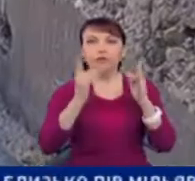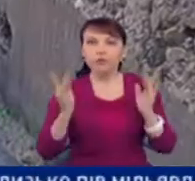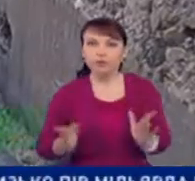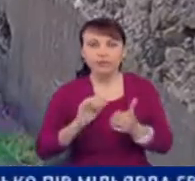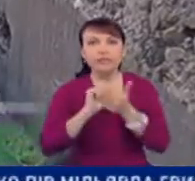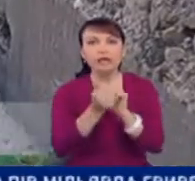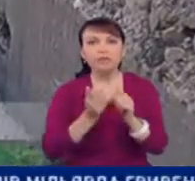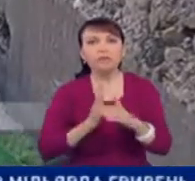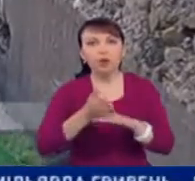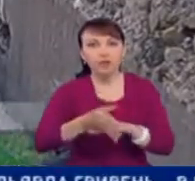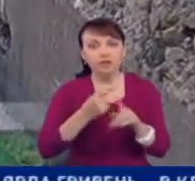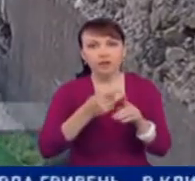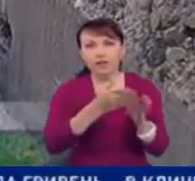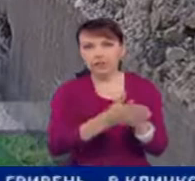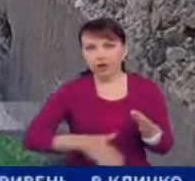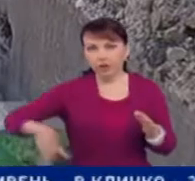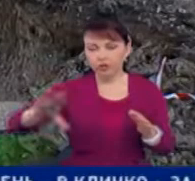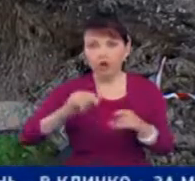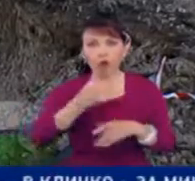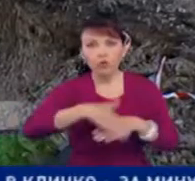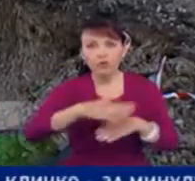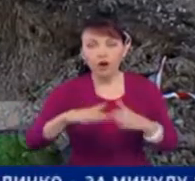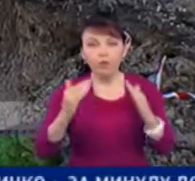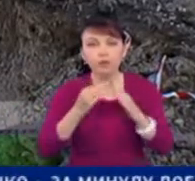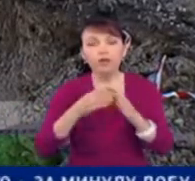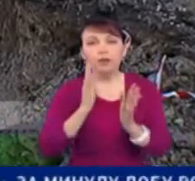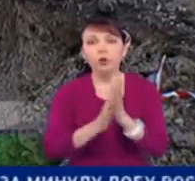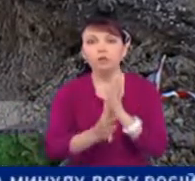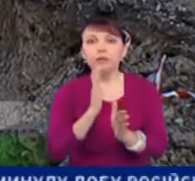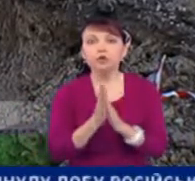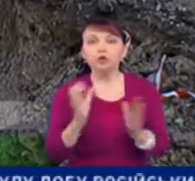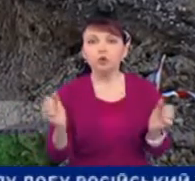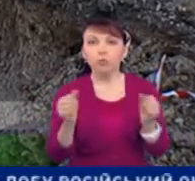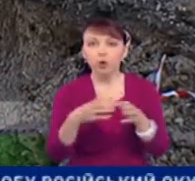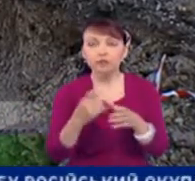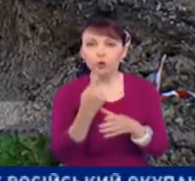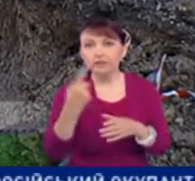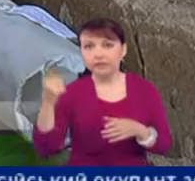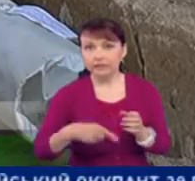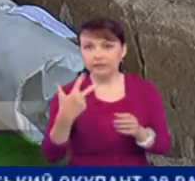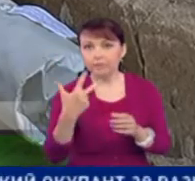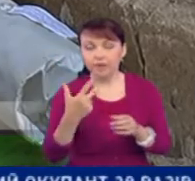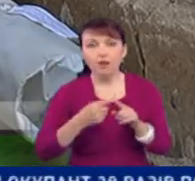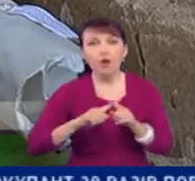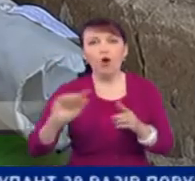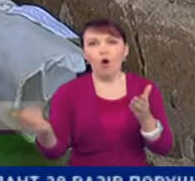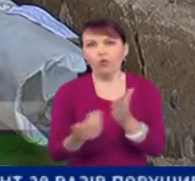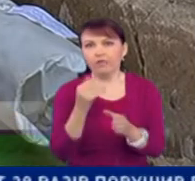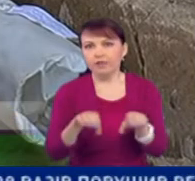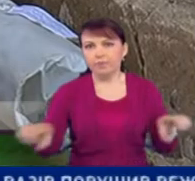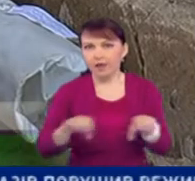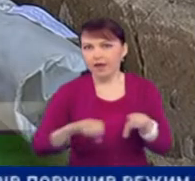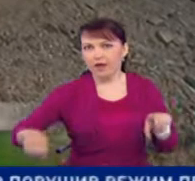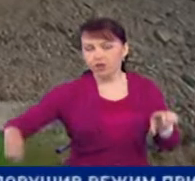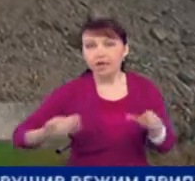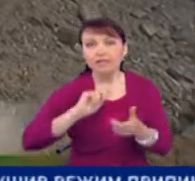замість проїздів – траншеї. У дворах будинків на проспекті Соборності 1-3-5 розпочали оновлення мереж. Комунікації